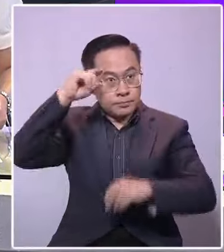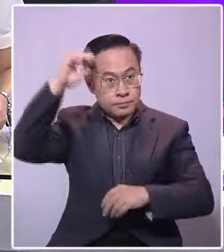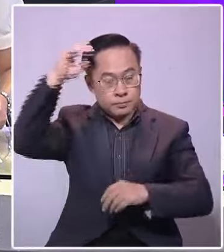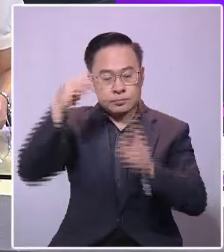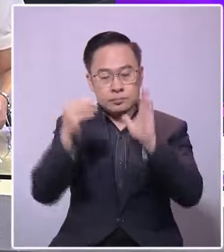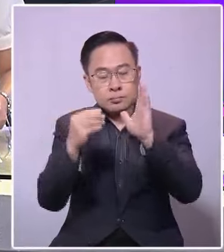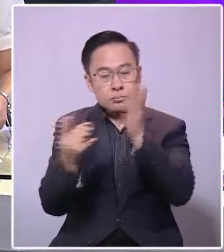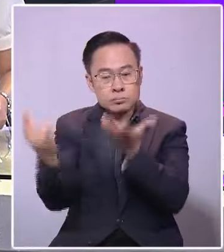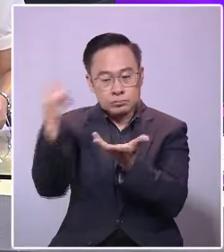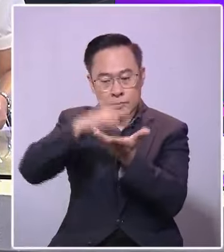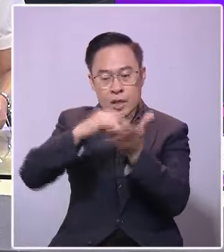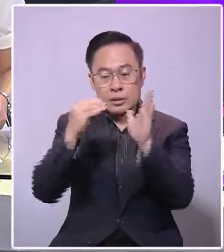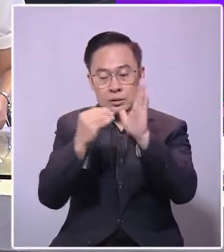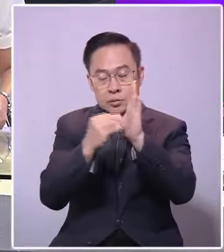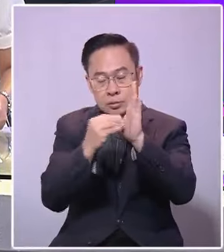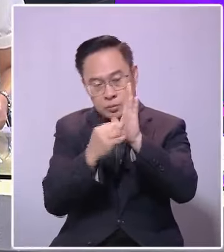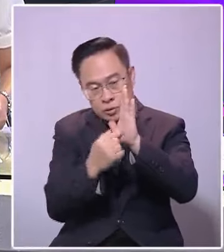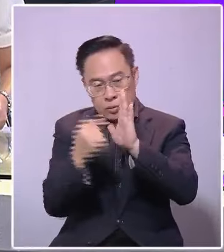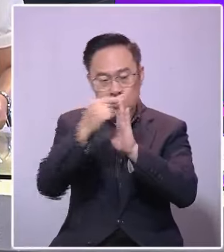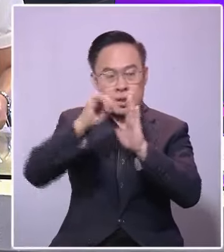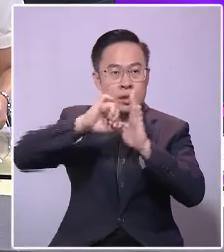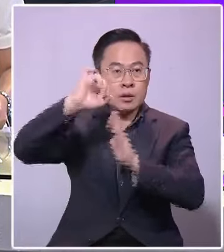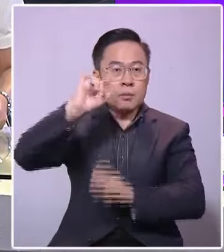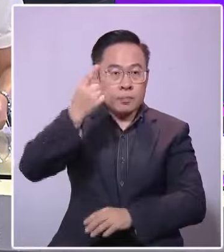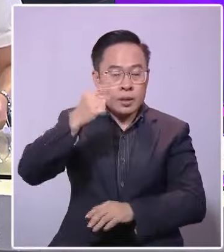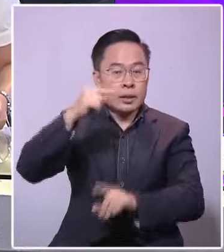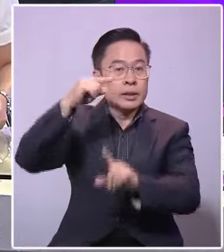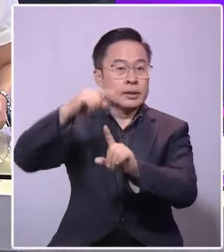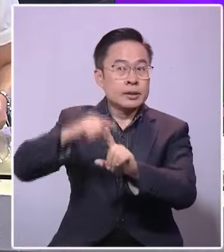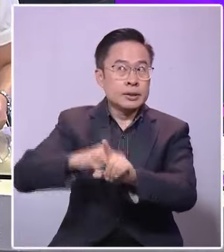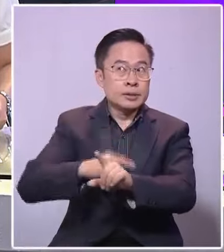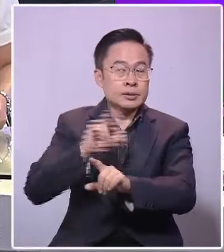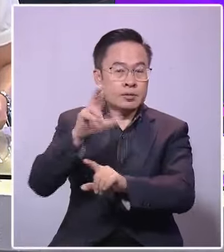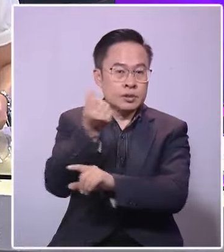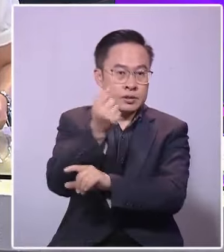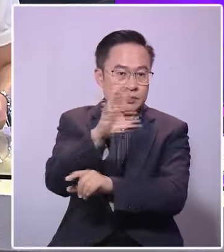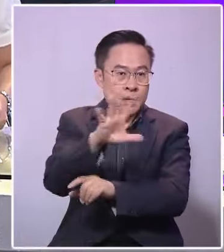ลงพื้นที่เรื่องนี้ด้วยเหมือนกันนะคะที่จังหวัดเชียงใหม่ตั้งแต่15จนถึง17มีนาคมค่ะ